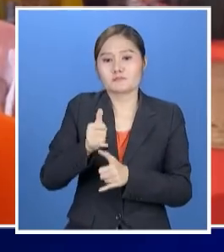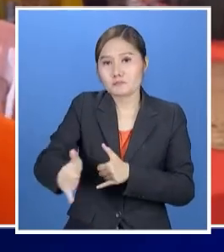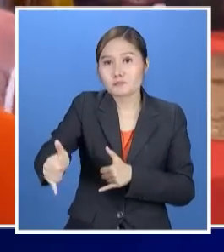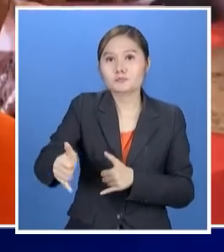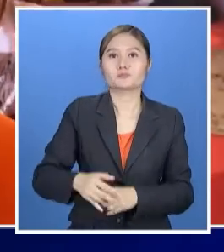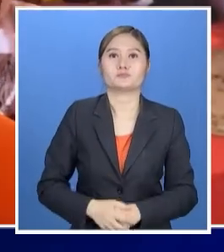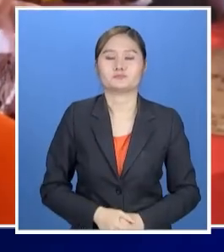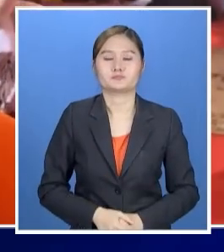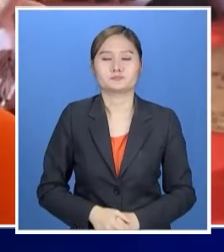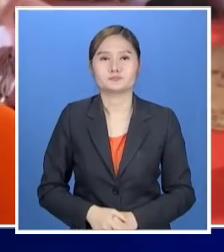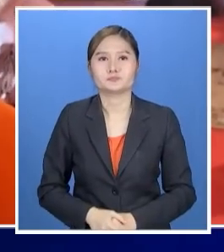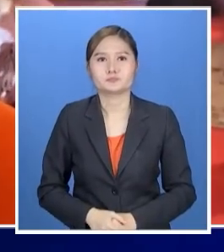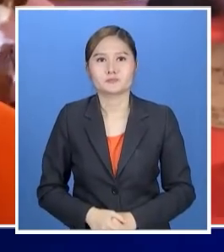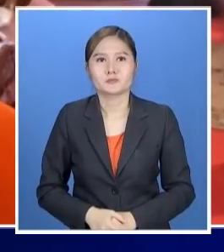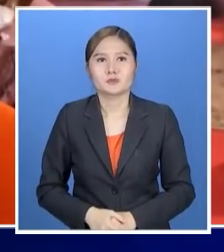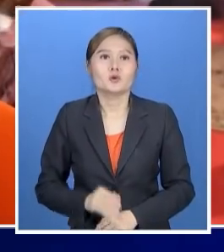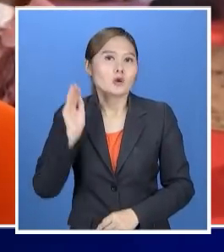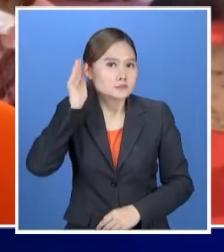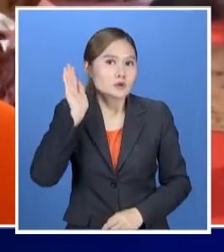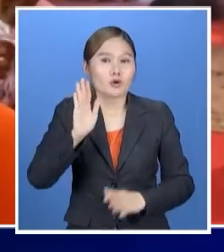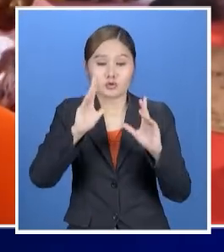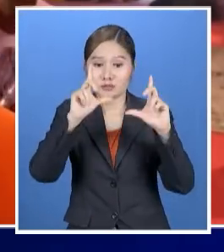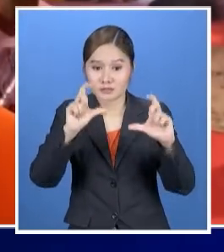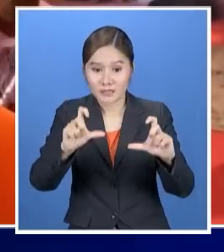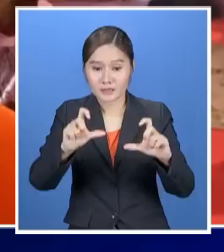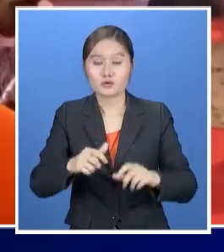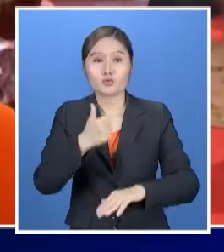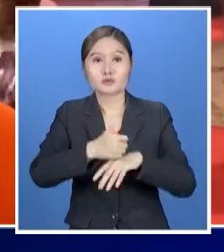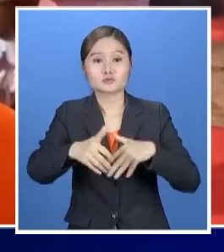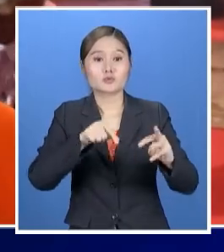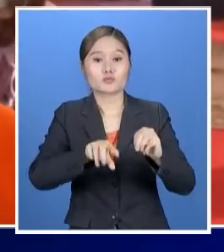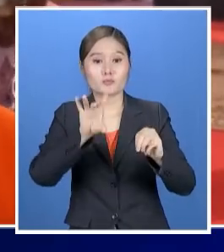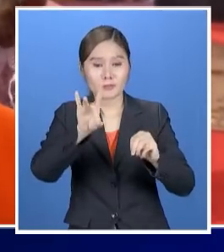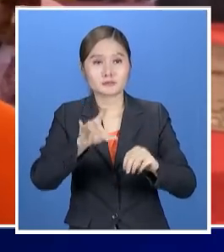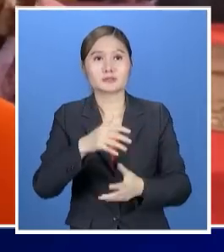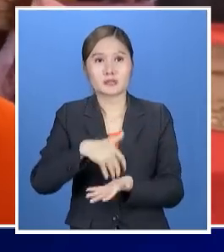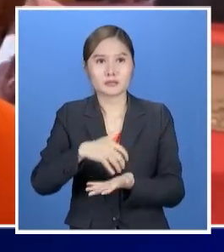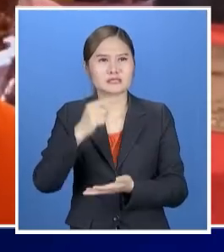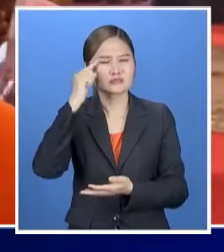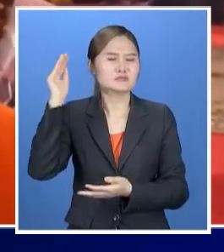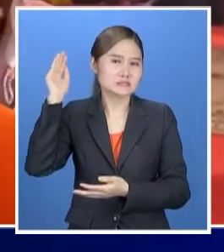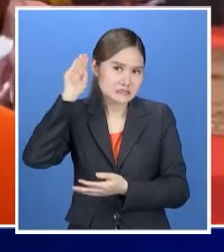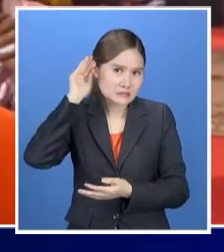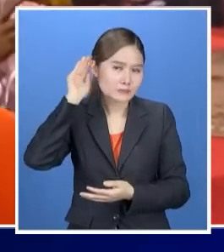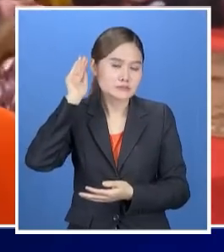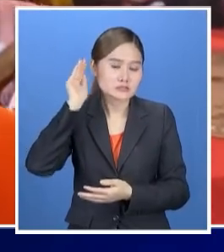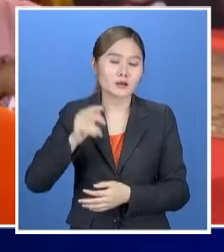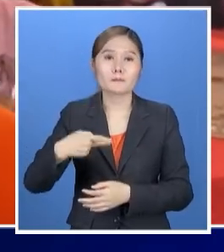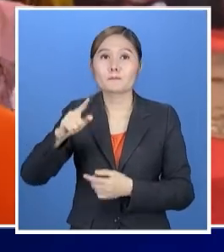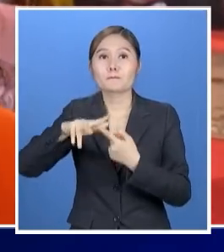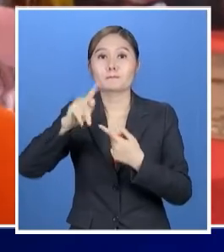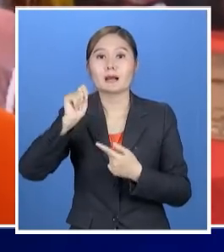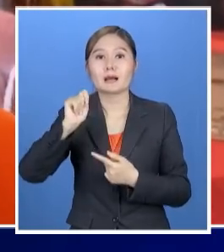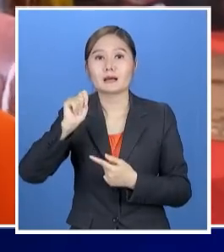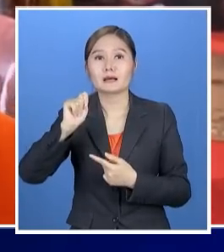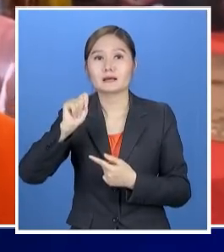ท่านเชื่อว่าเป็นปาฏิหาริย์นะฮะแต่ว่าคนที่ถ่ายภาพเนี่ยผู้ใหญ่บ้านหมู่8คุณสุดใจก็เชื่อว่าเป็นปาฏิหาริย์เช่นเดียวกันผมบอกเห็นภาพ